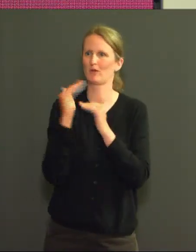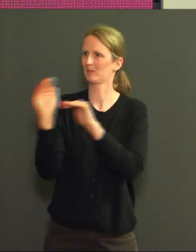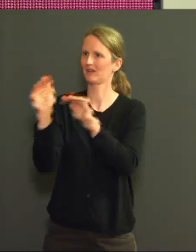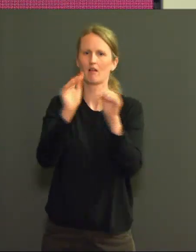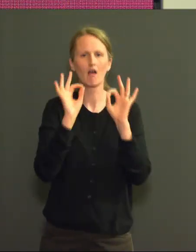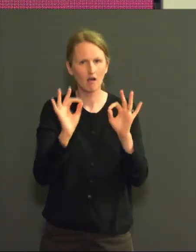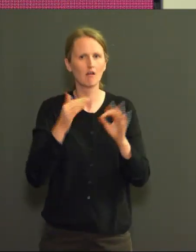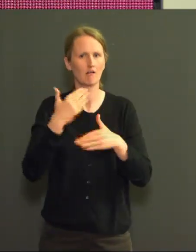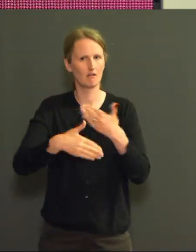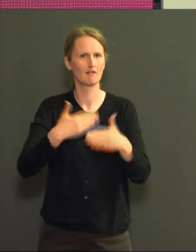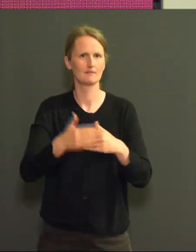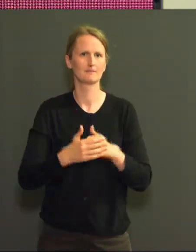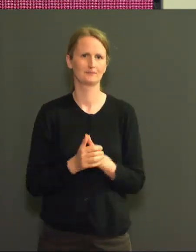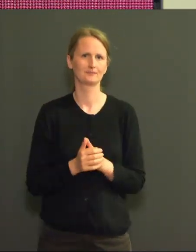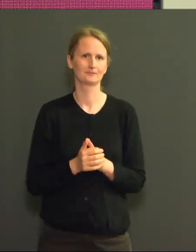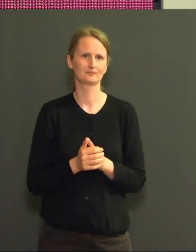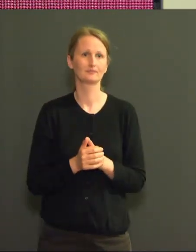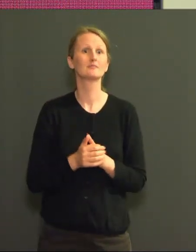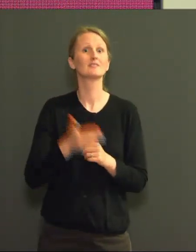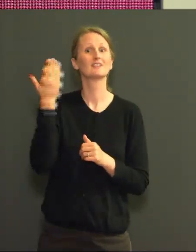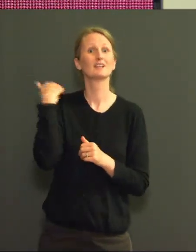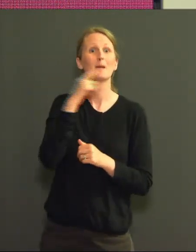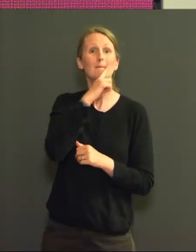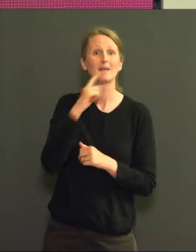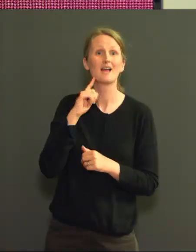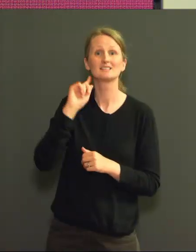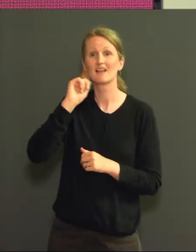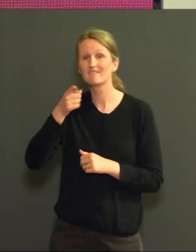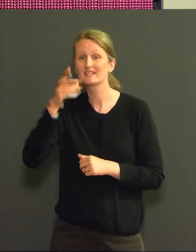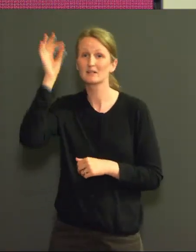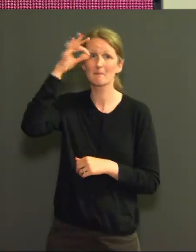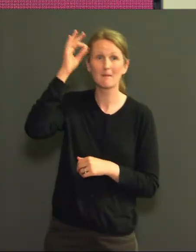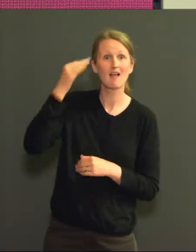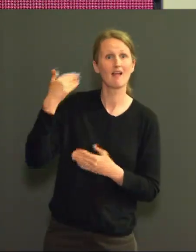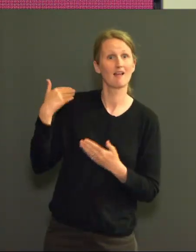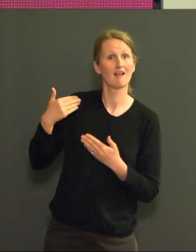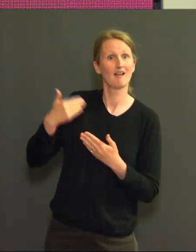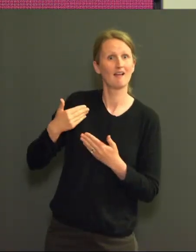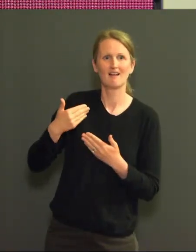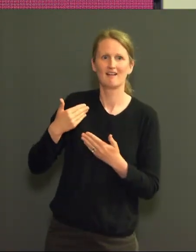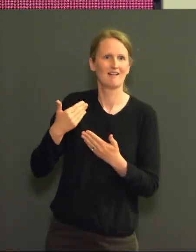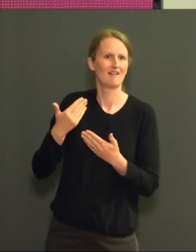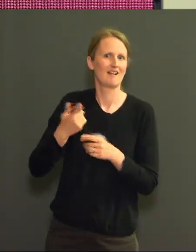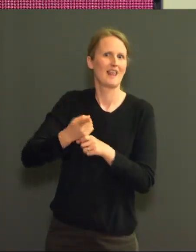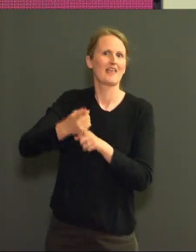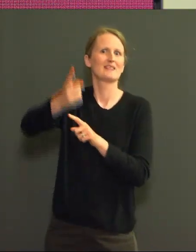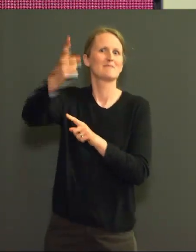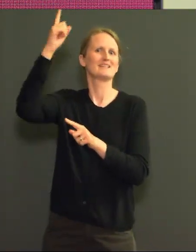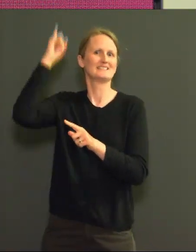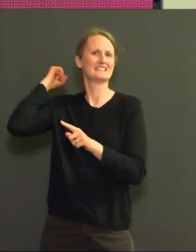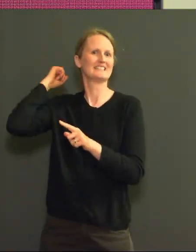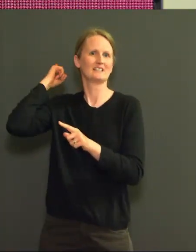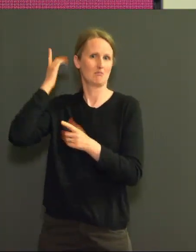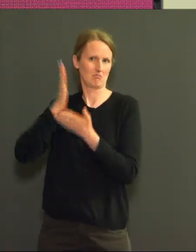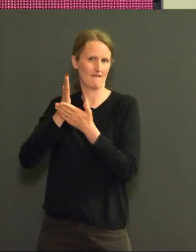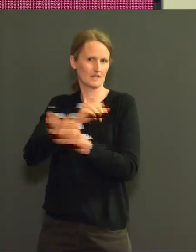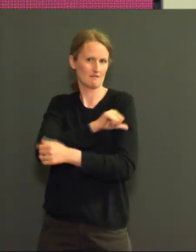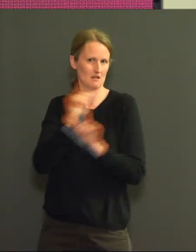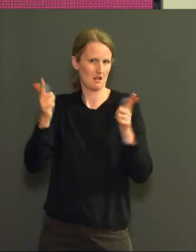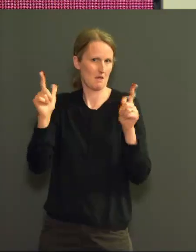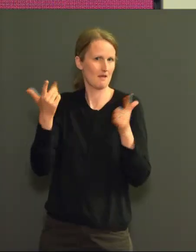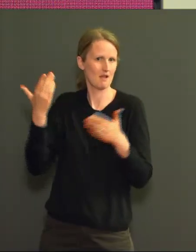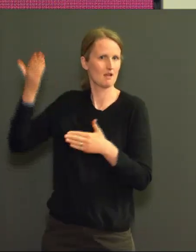mai l'année passée, lorsque on fantasmait encore sur les vaccins qui n'étaient pas là, et sont apparus, vous le savez tous, ces fameux variants